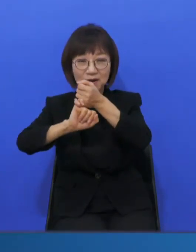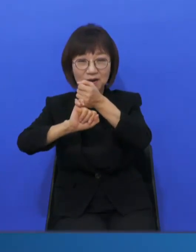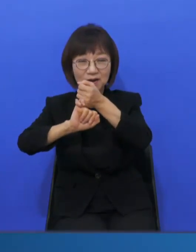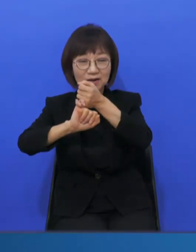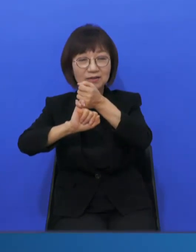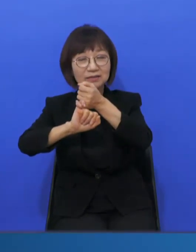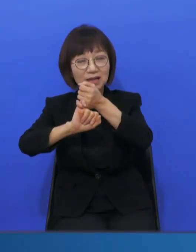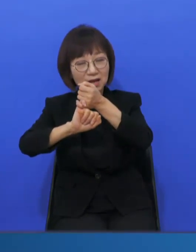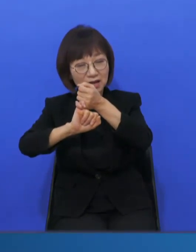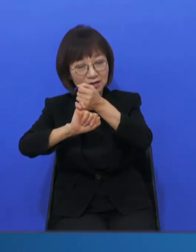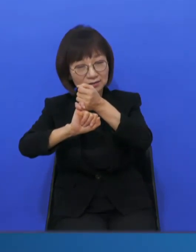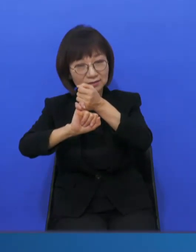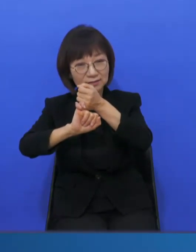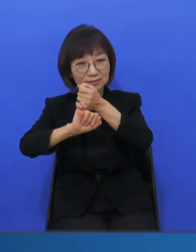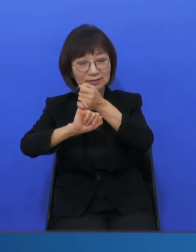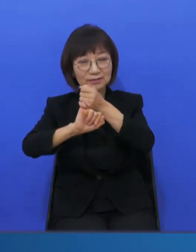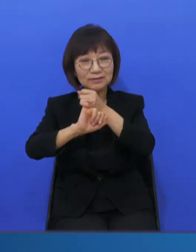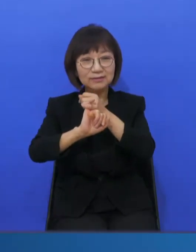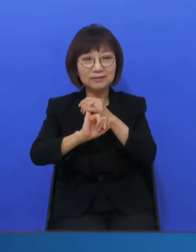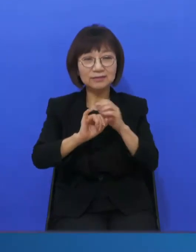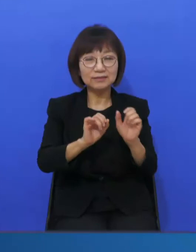하나님을